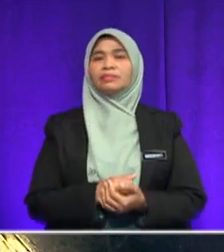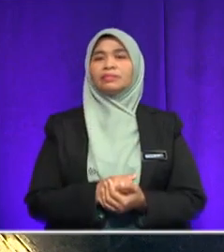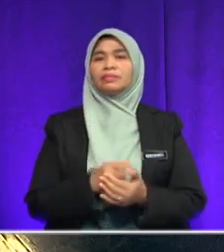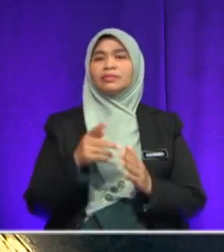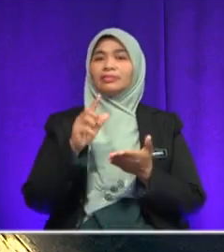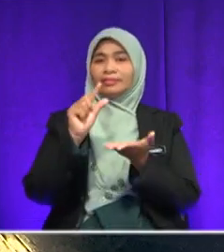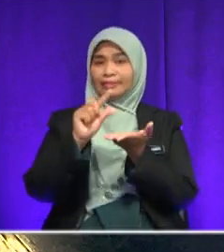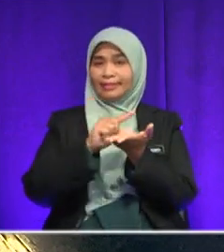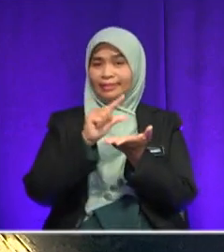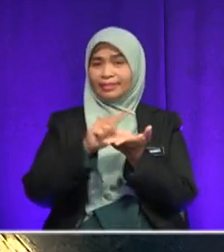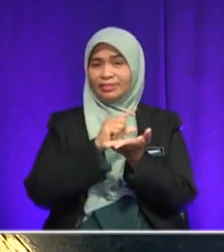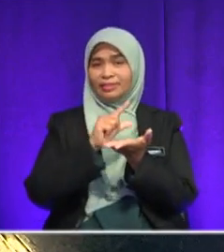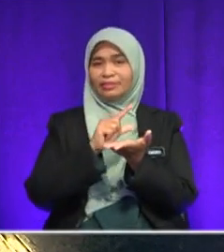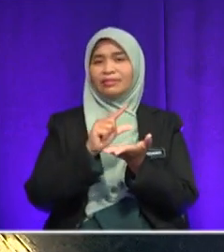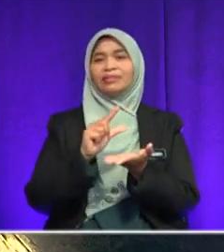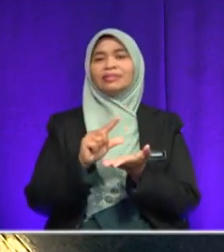pendapatan. Okey,